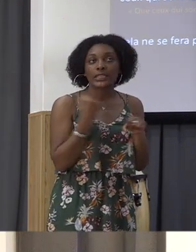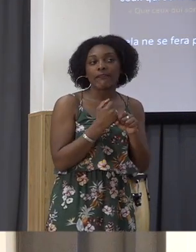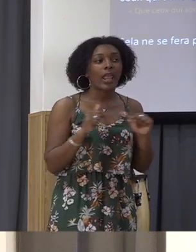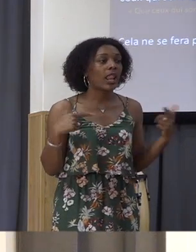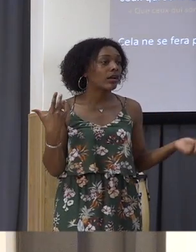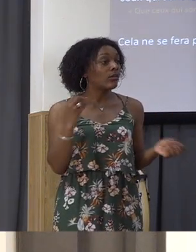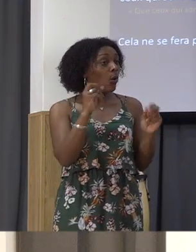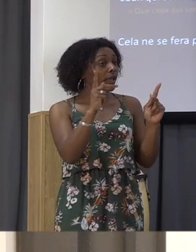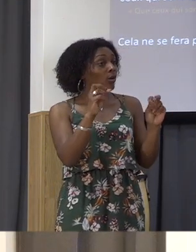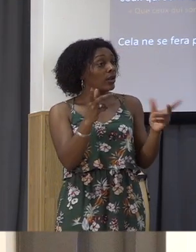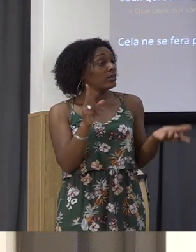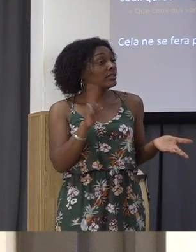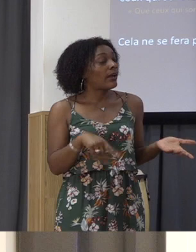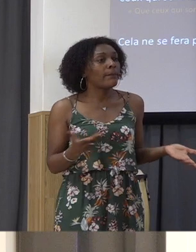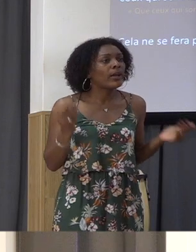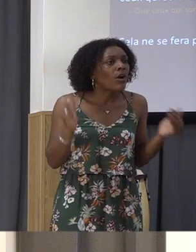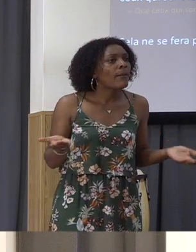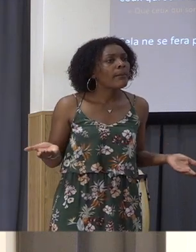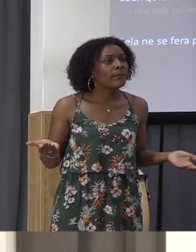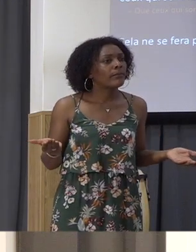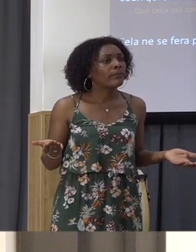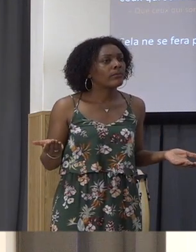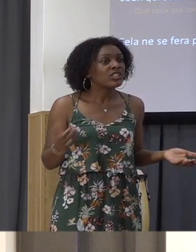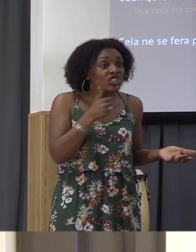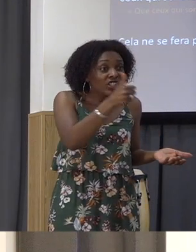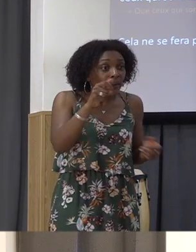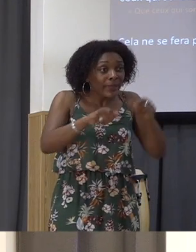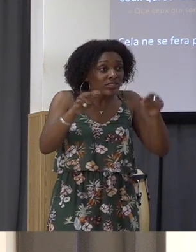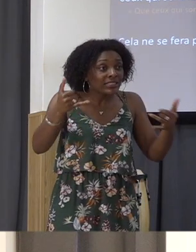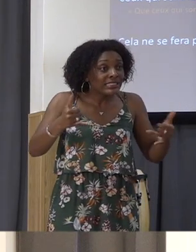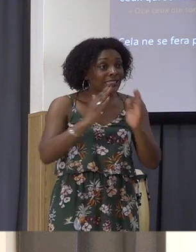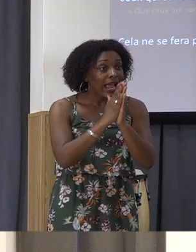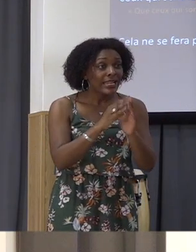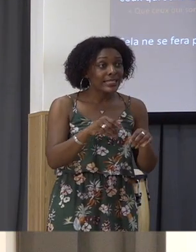Mais je crois qu'il est important que chaque personne dans l'Église